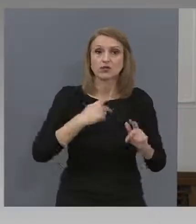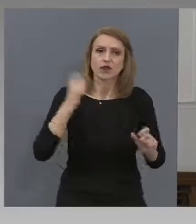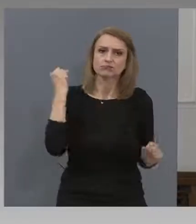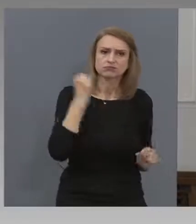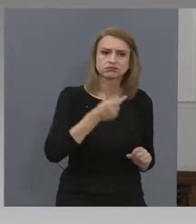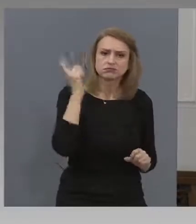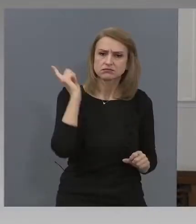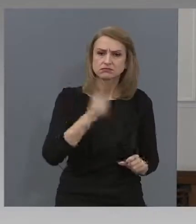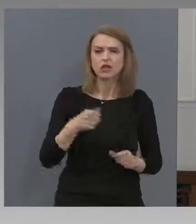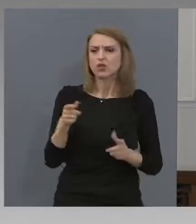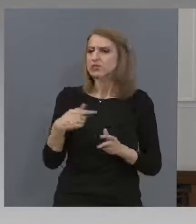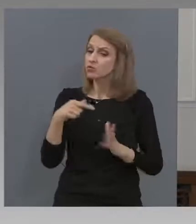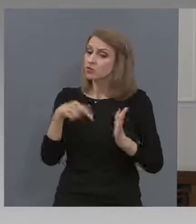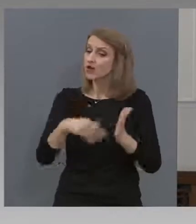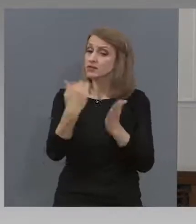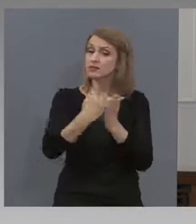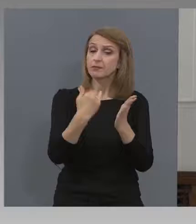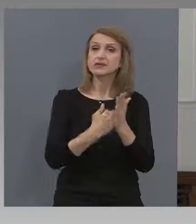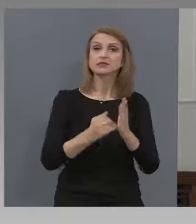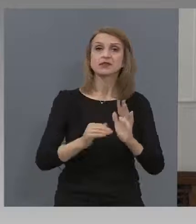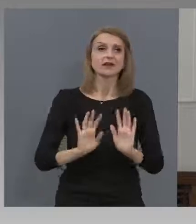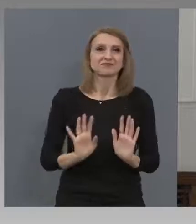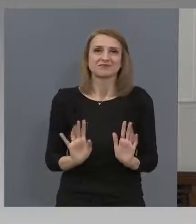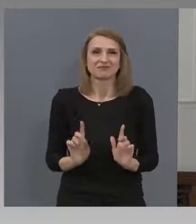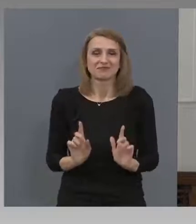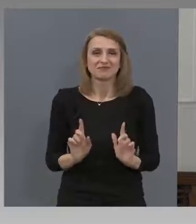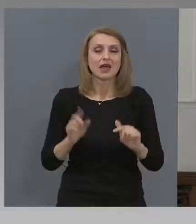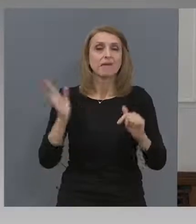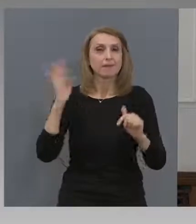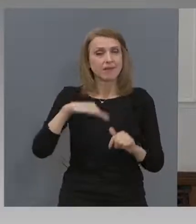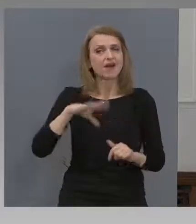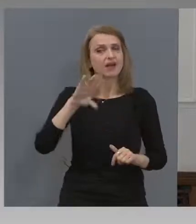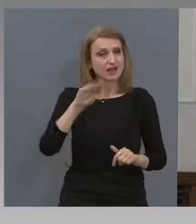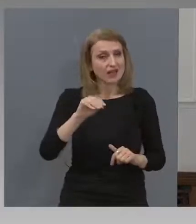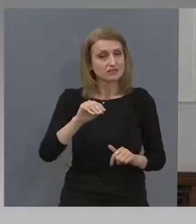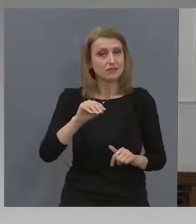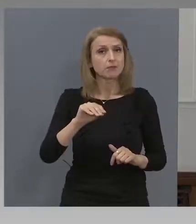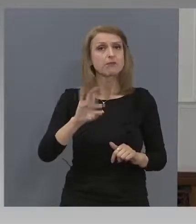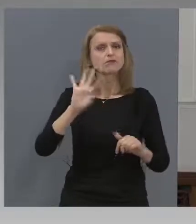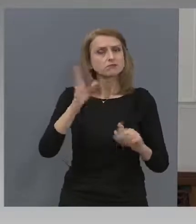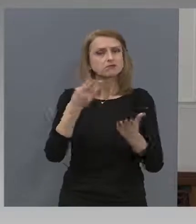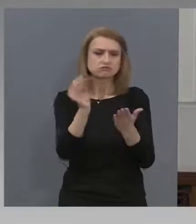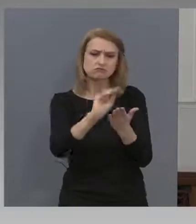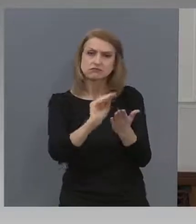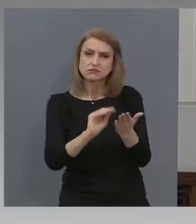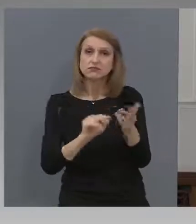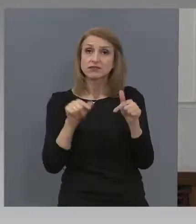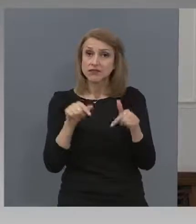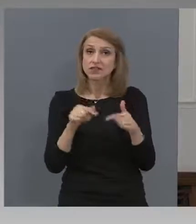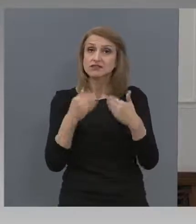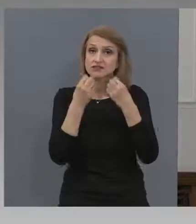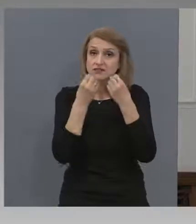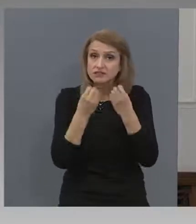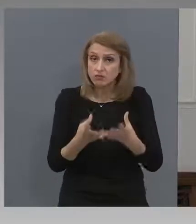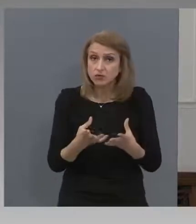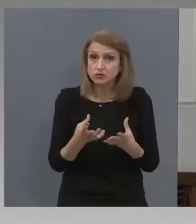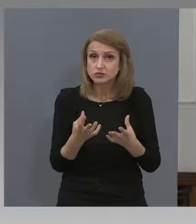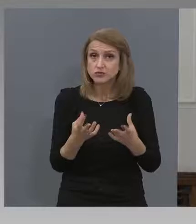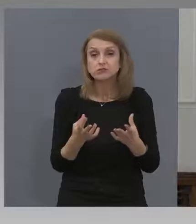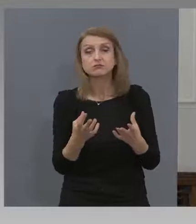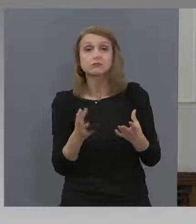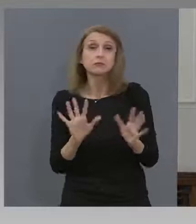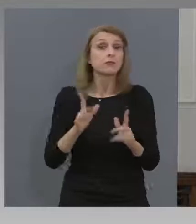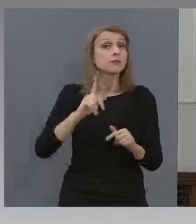това ви е списъка, и защото не можем да го направим. Пак казвам, дори създаването на тази възможност